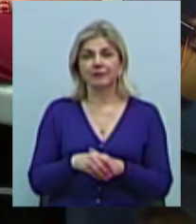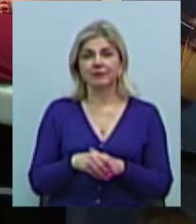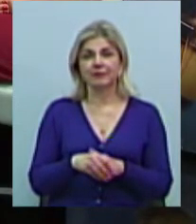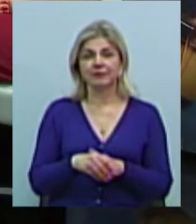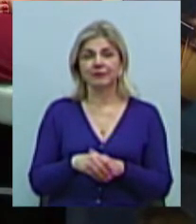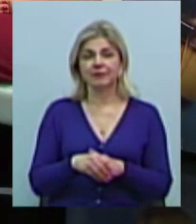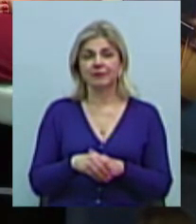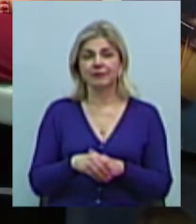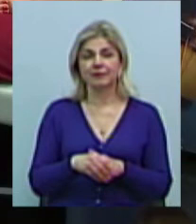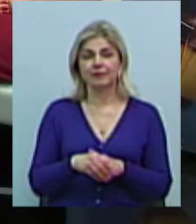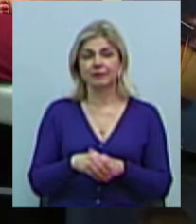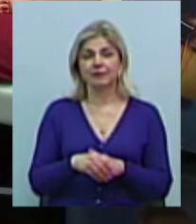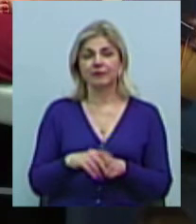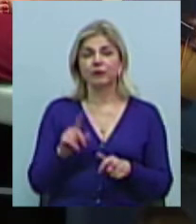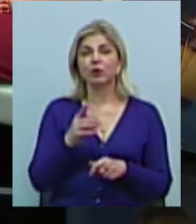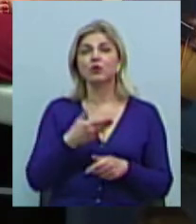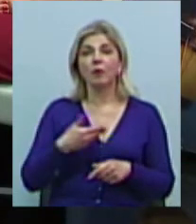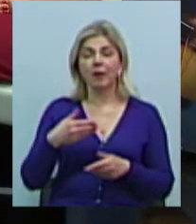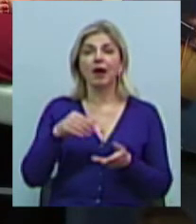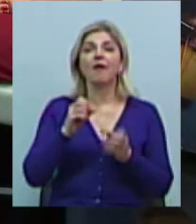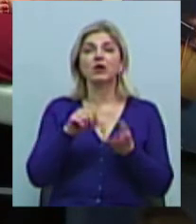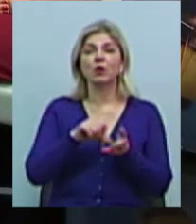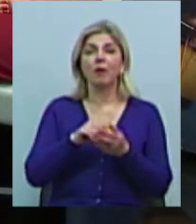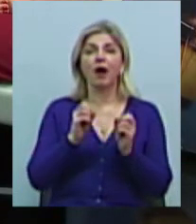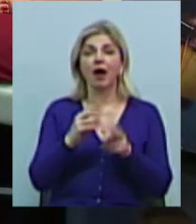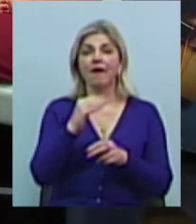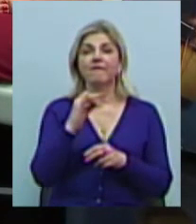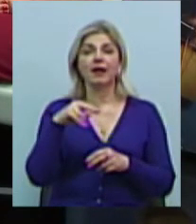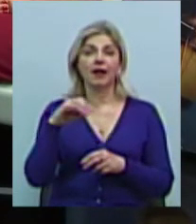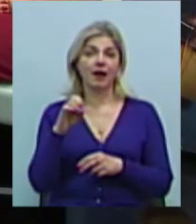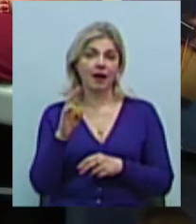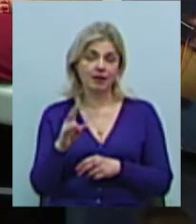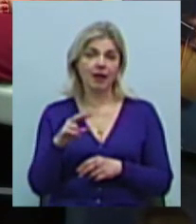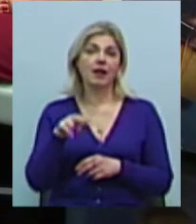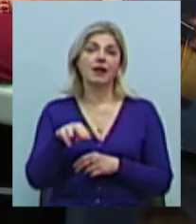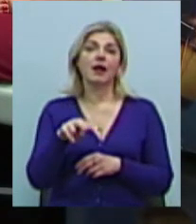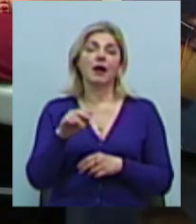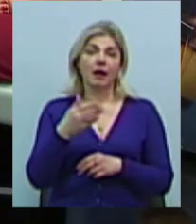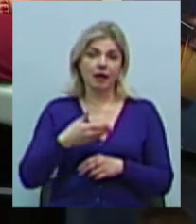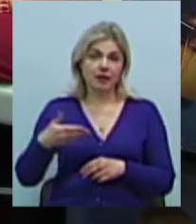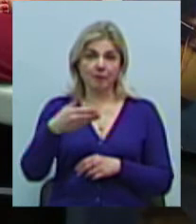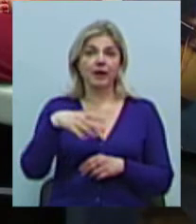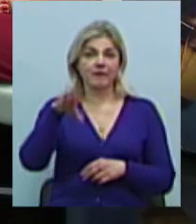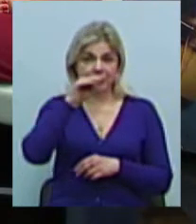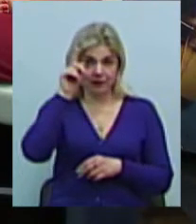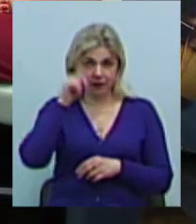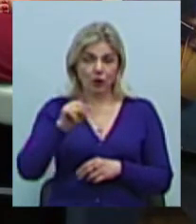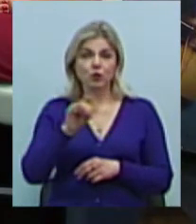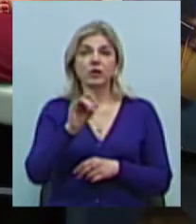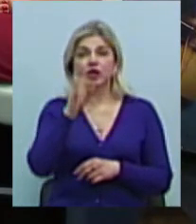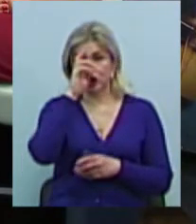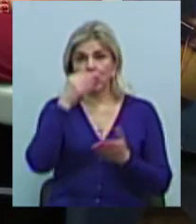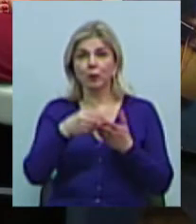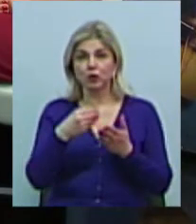що ми виступаємо в ефірі, хочу звернутися до населення, тому що не всі знають, що з державного бюджету з 1